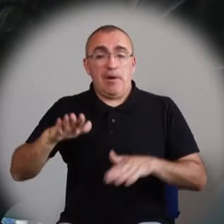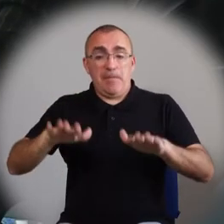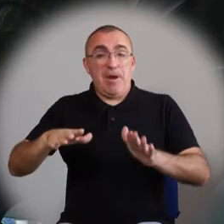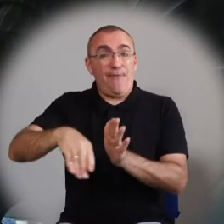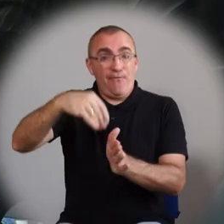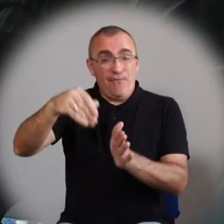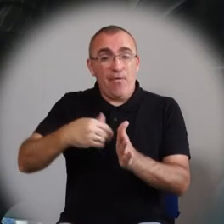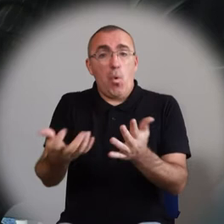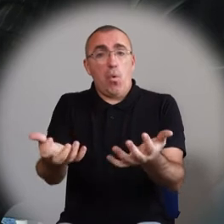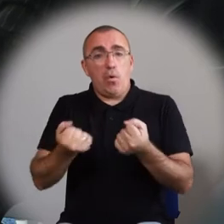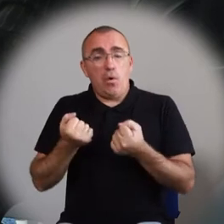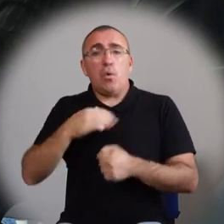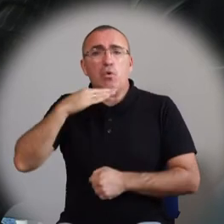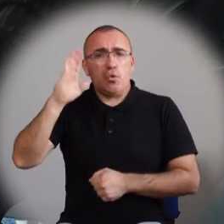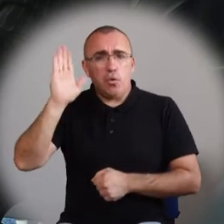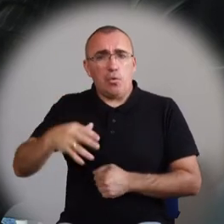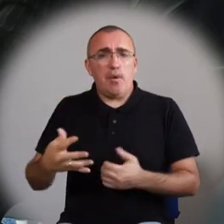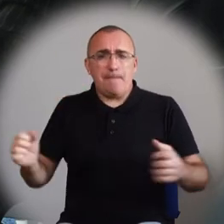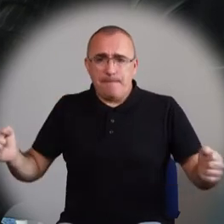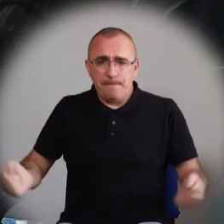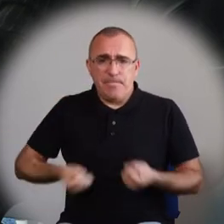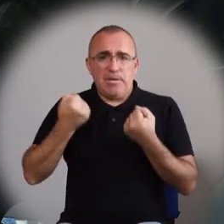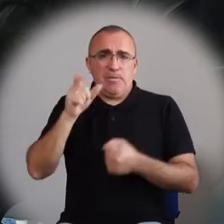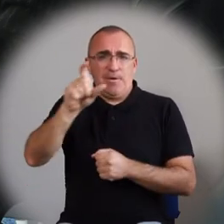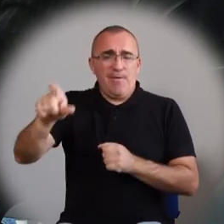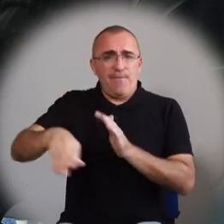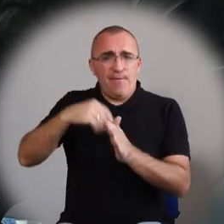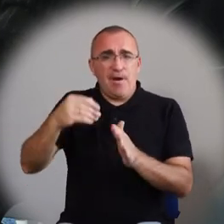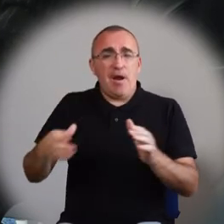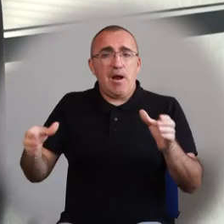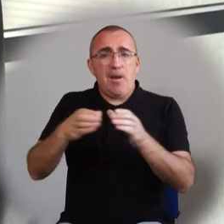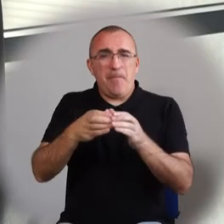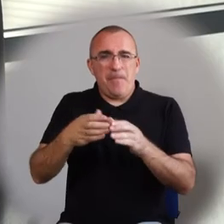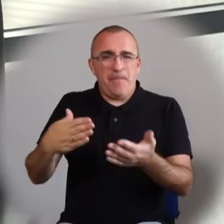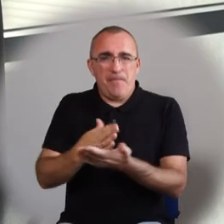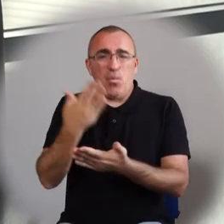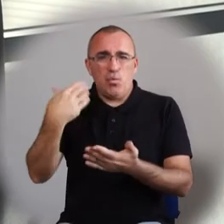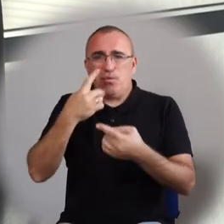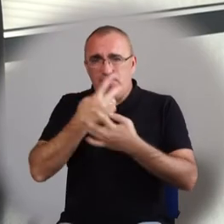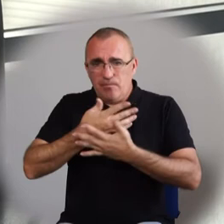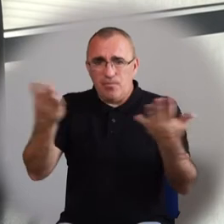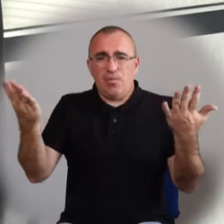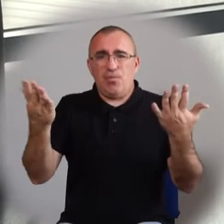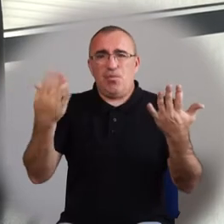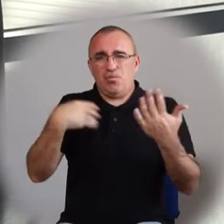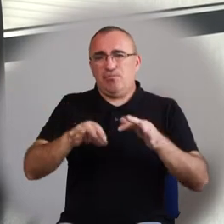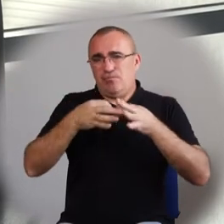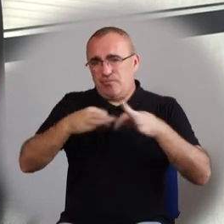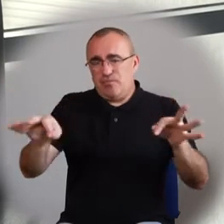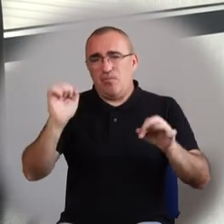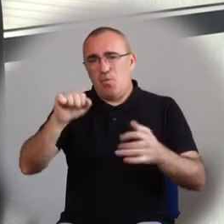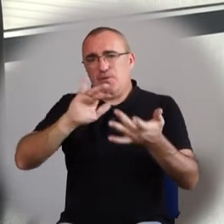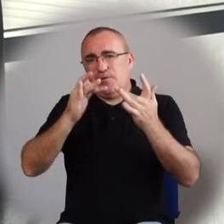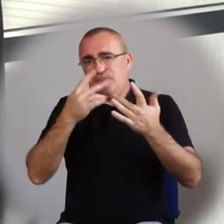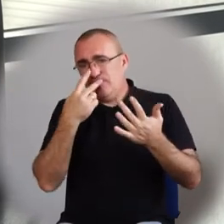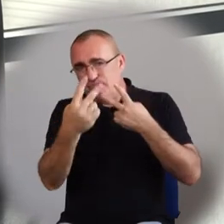очікуєте на місцевих виборах отримати достатню підтримку своїх виборців. Партійні списки вже оприлюднені, вони є в публічному